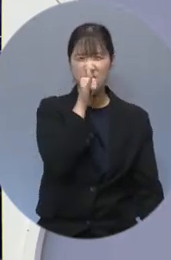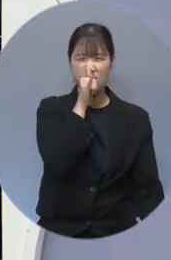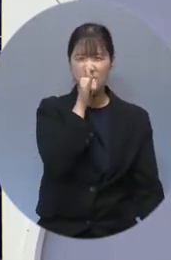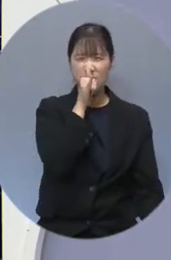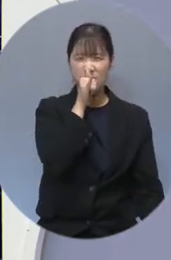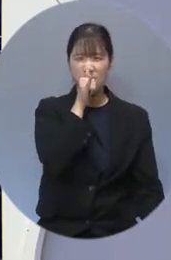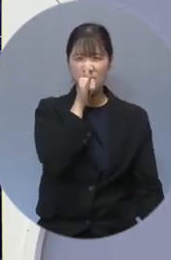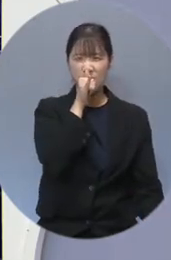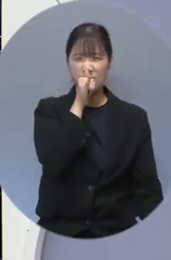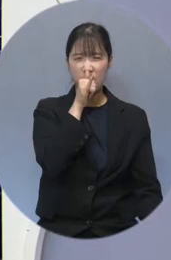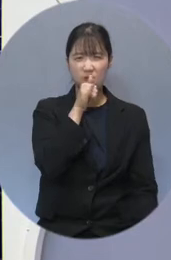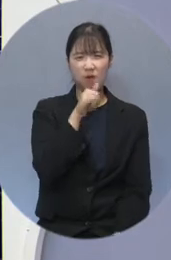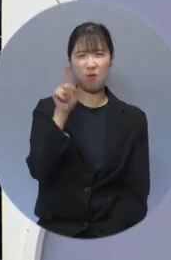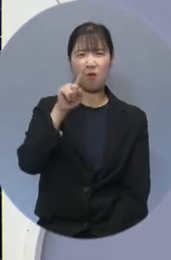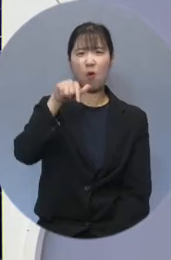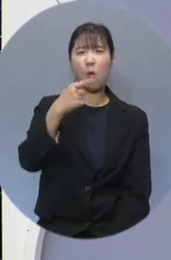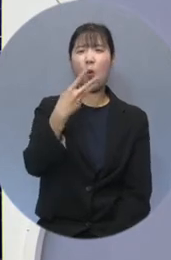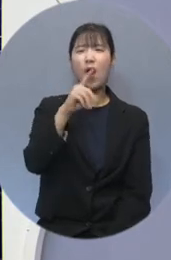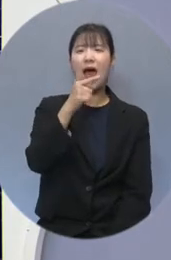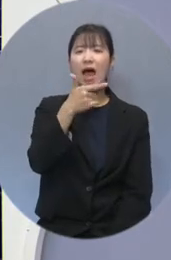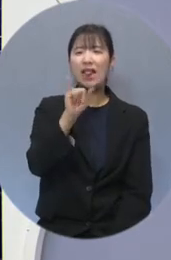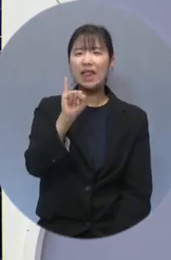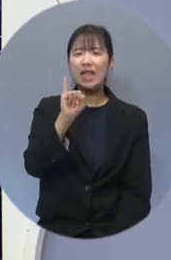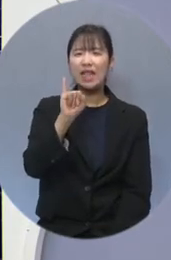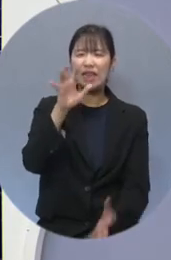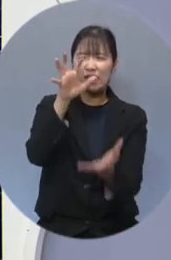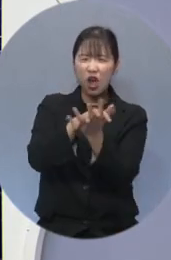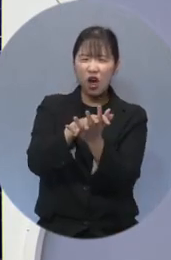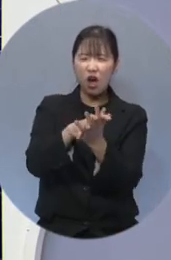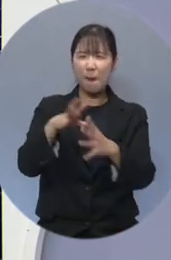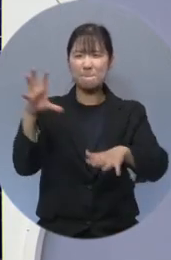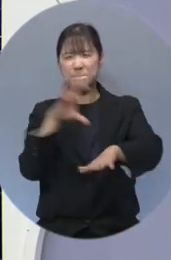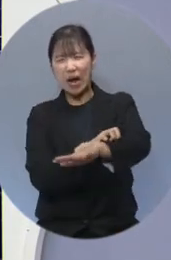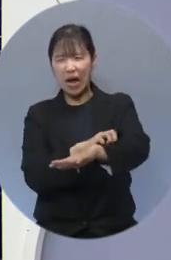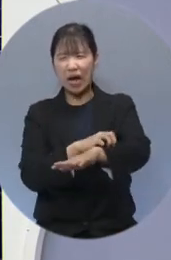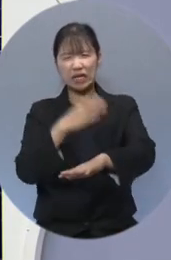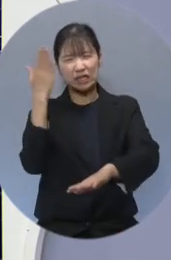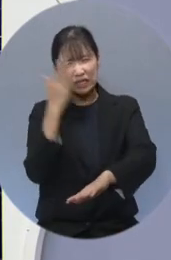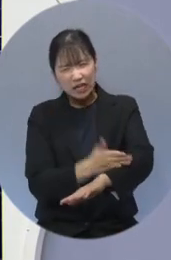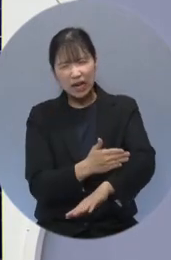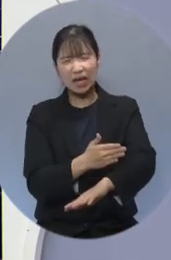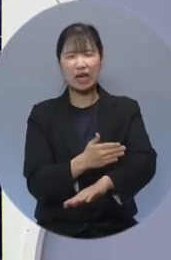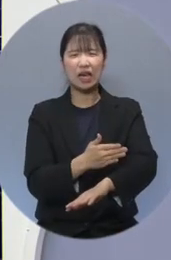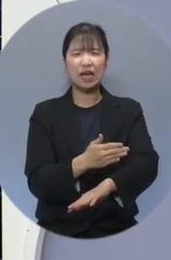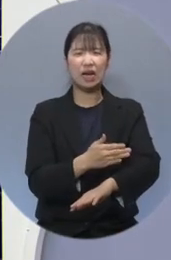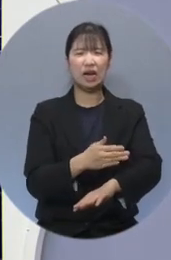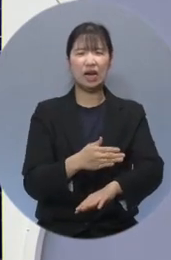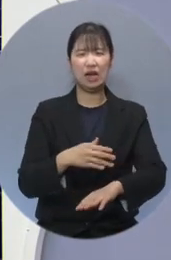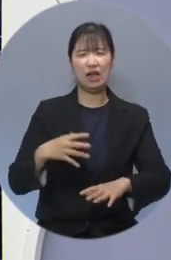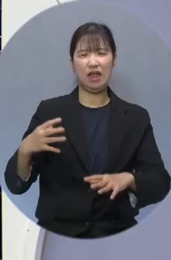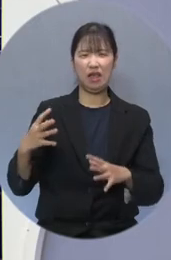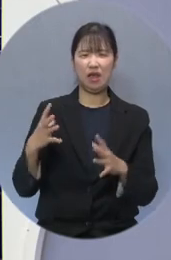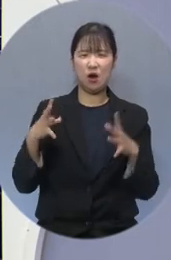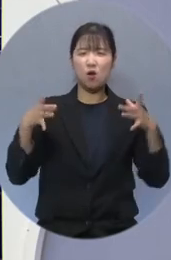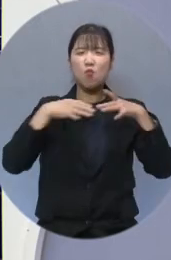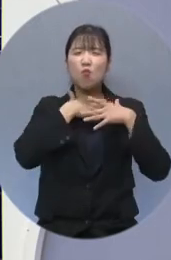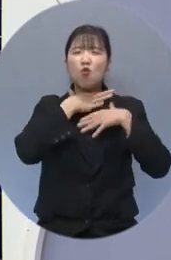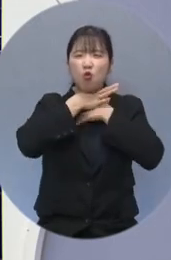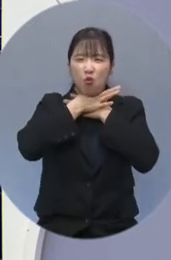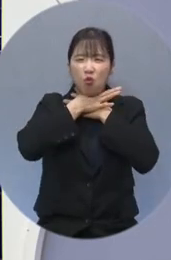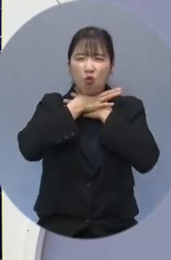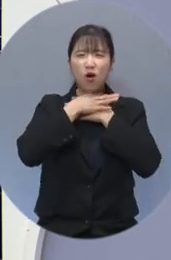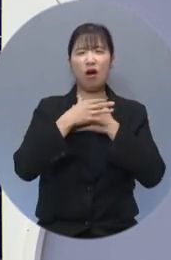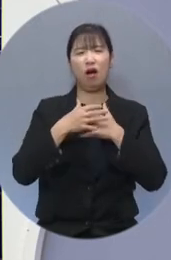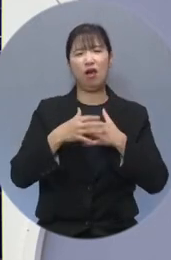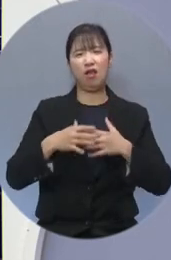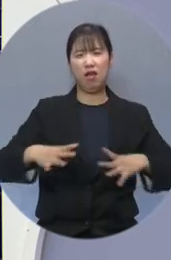이게 고라니 덫에 이게 시골이니까 늘 잘리거나 다리가 잘리거나 절단되거나 올무에 목이나 이렇게